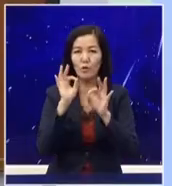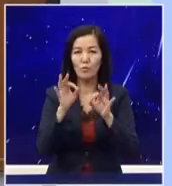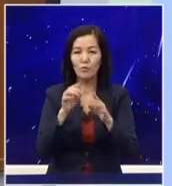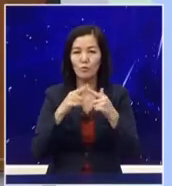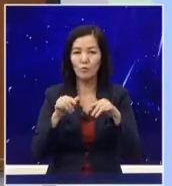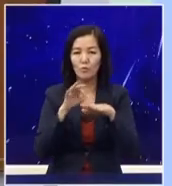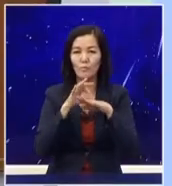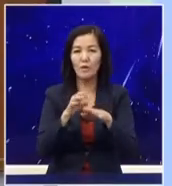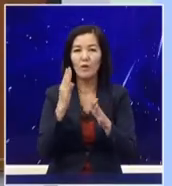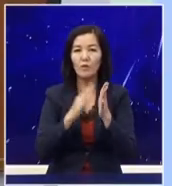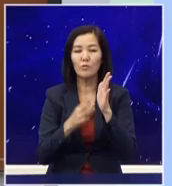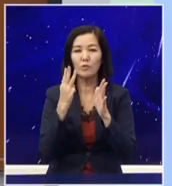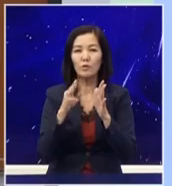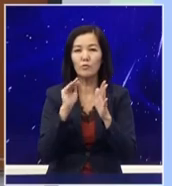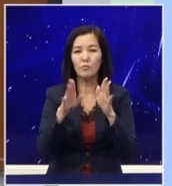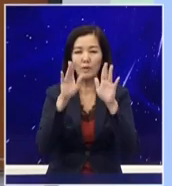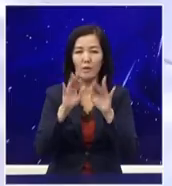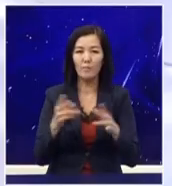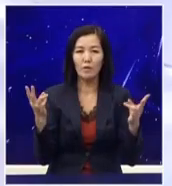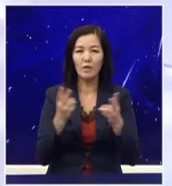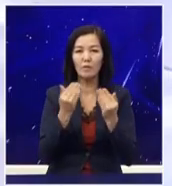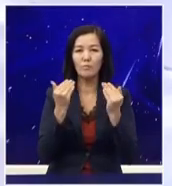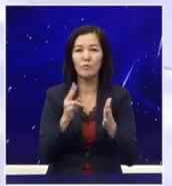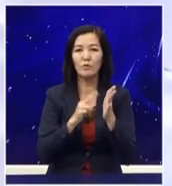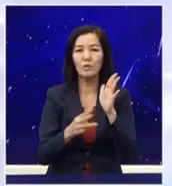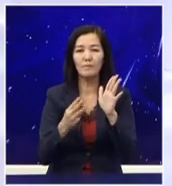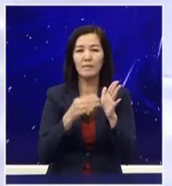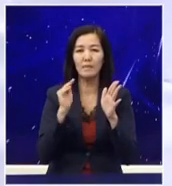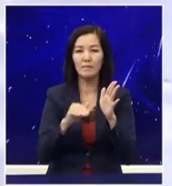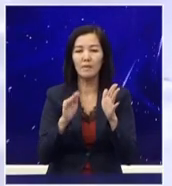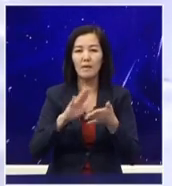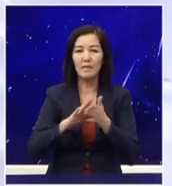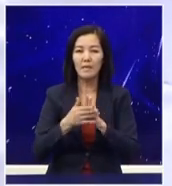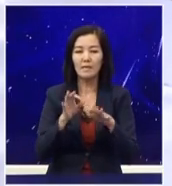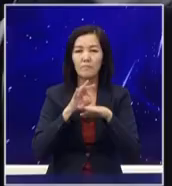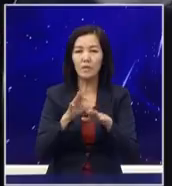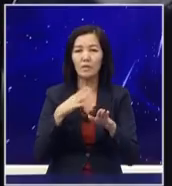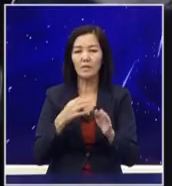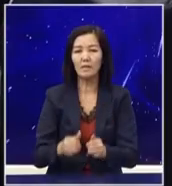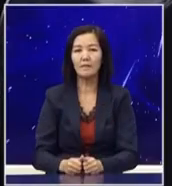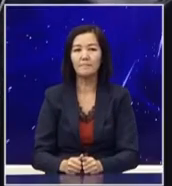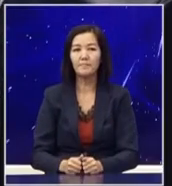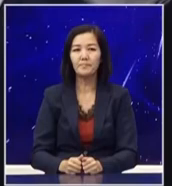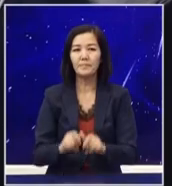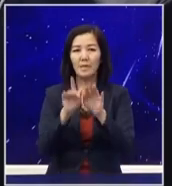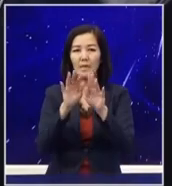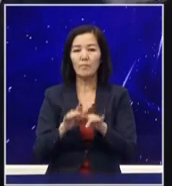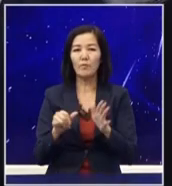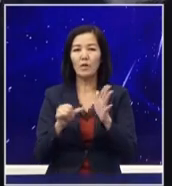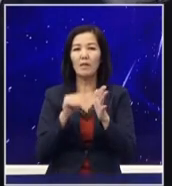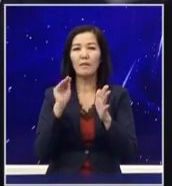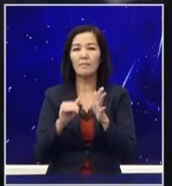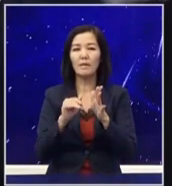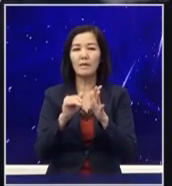ұйымдастырылуда. 93 мың компьютер қажеттілігі бар, бүгінге 78 мыңға келісім шарт жасалды. Компьютер бойынша 6 мың компьютер